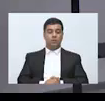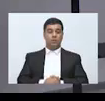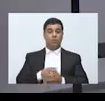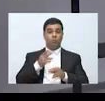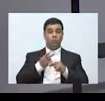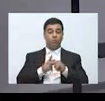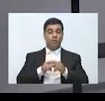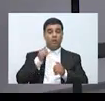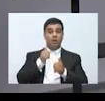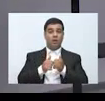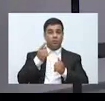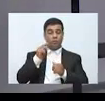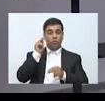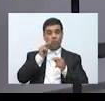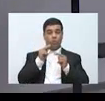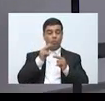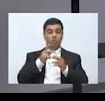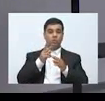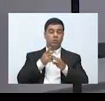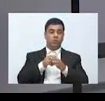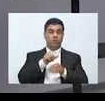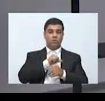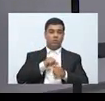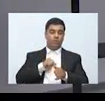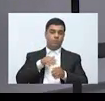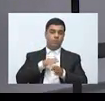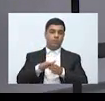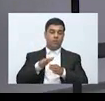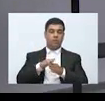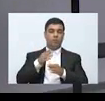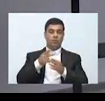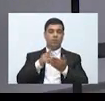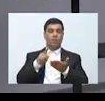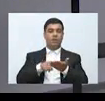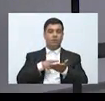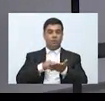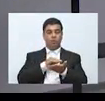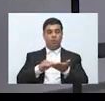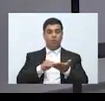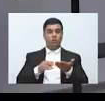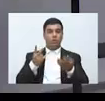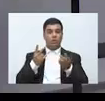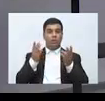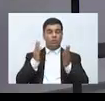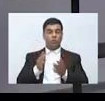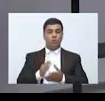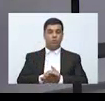Buni har bir o'quvchi mustaqil bajarib daftariga yozish kerak bo'ladi.